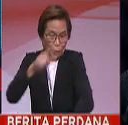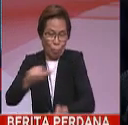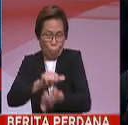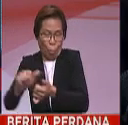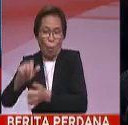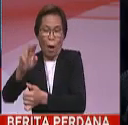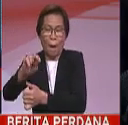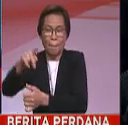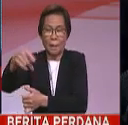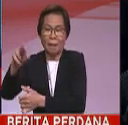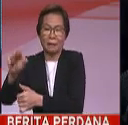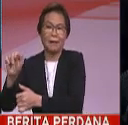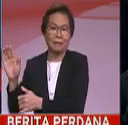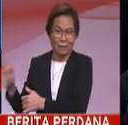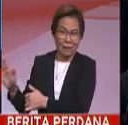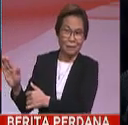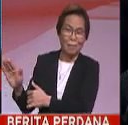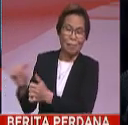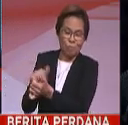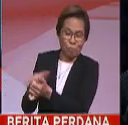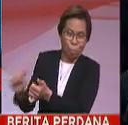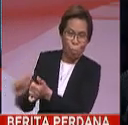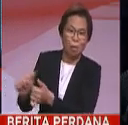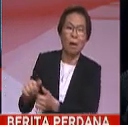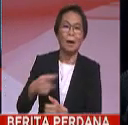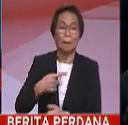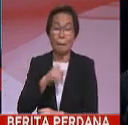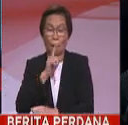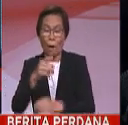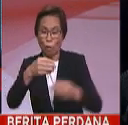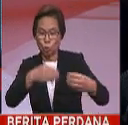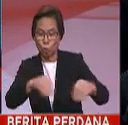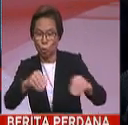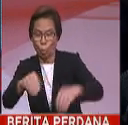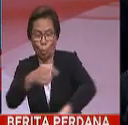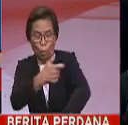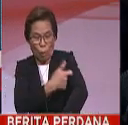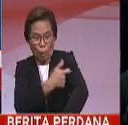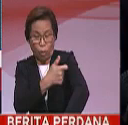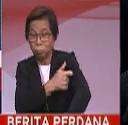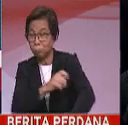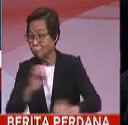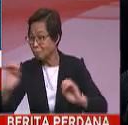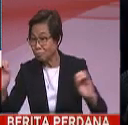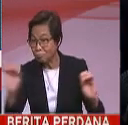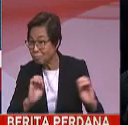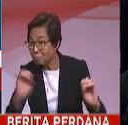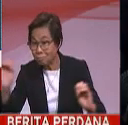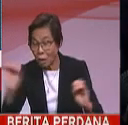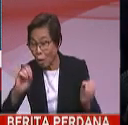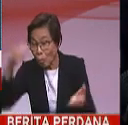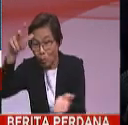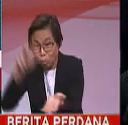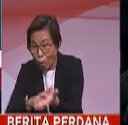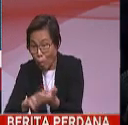diluluskan, dan kita sentiasa akan pastikan bahawa penjualan vaksin yang dijual tanpa pengesahan daripada